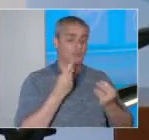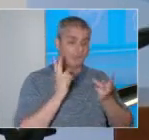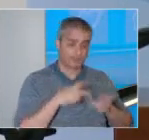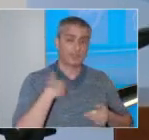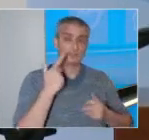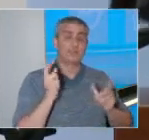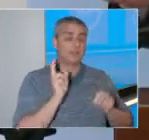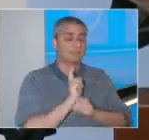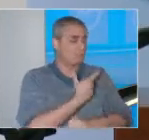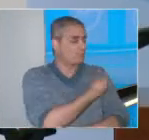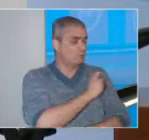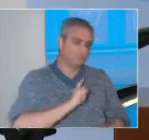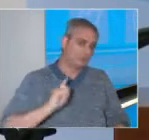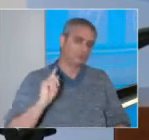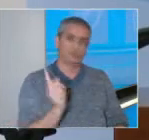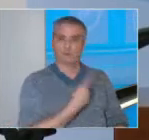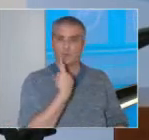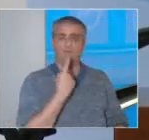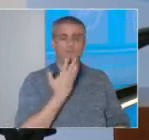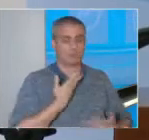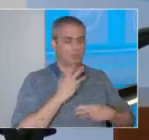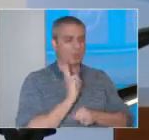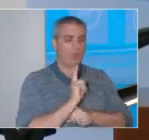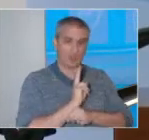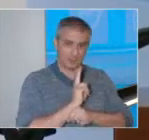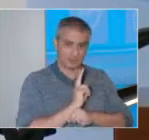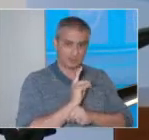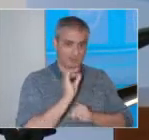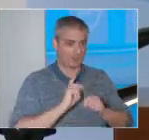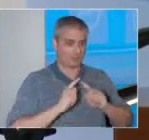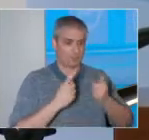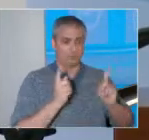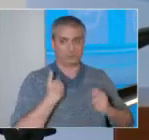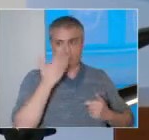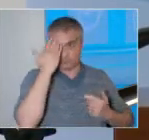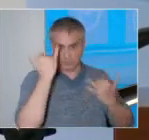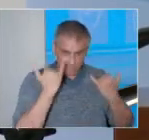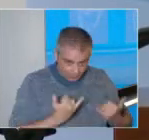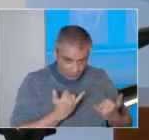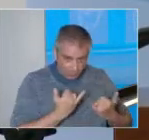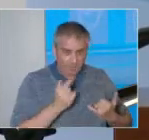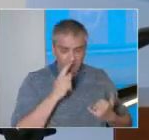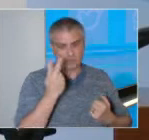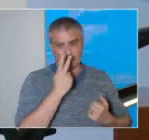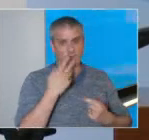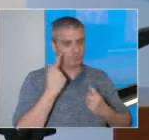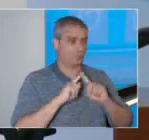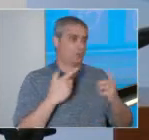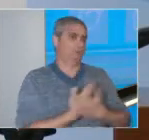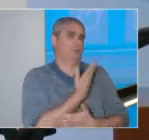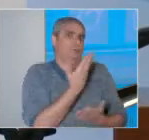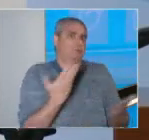תהיה מחוסנת לחלוטין. זה גם נותן לנו הגנה בפני המוטציות שאנחנו מכירים היום, אבל יתכנו כמובן מוטציות